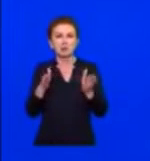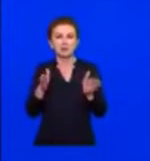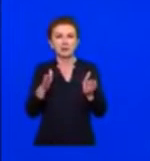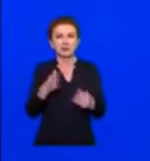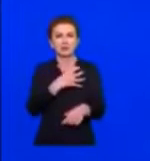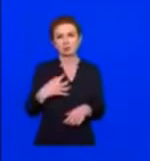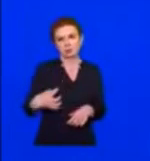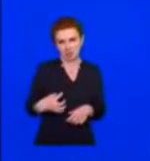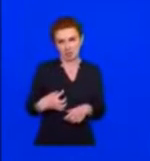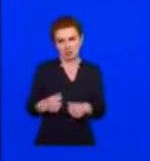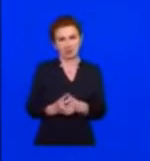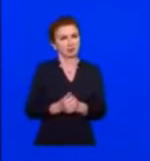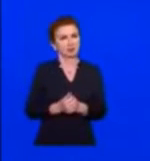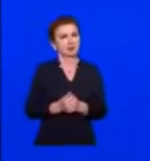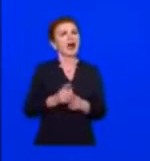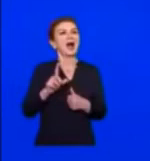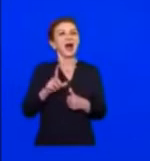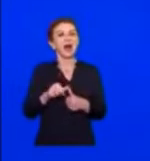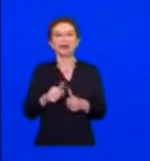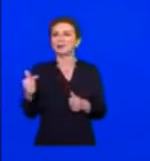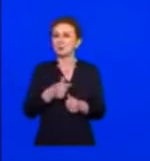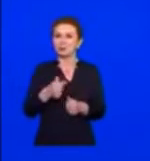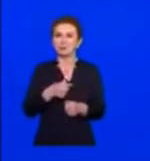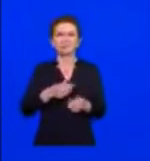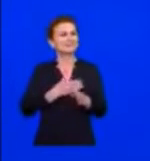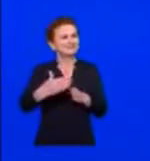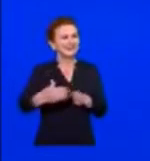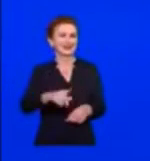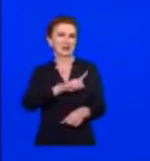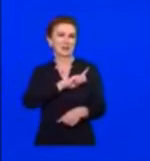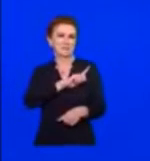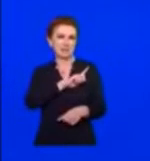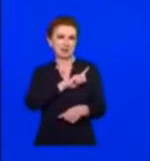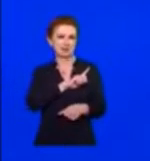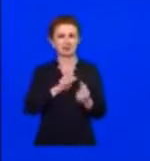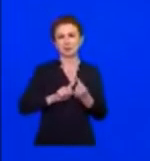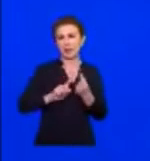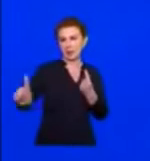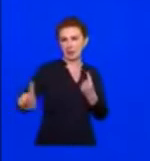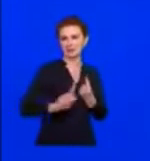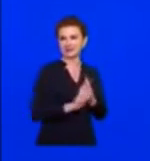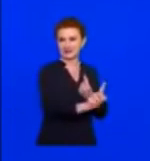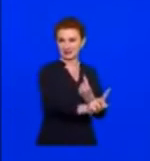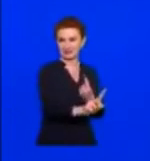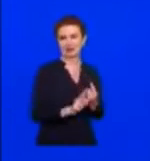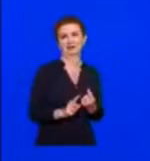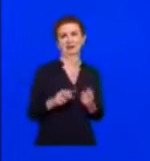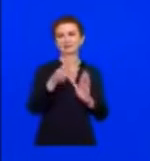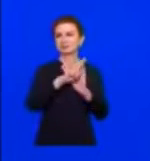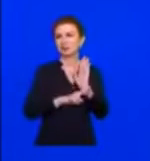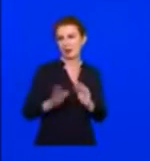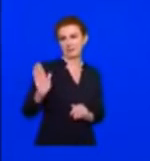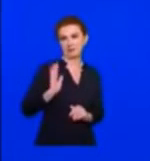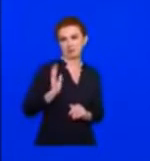luzujemy reguł bezpieczeństwa, dystansowania społecznego. One są może nawet ważniejsze niż wcześniej, ponieważ dzisiaj widać,